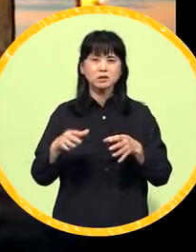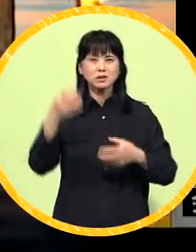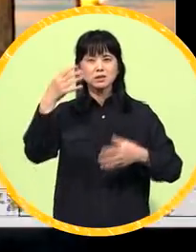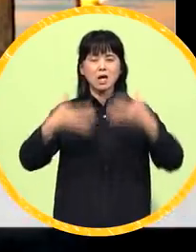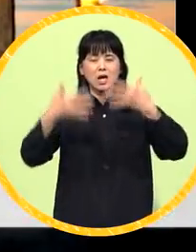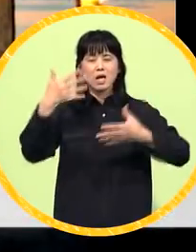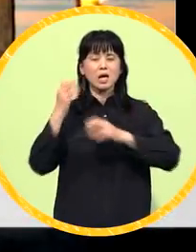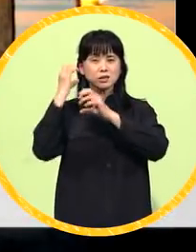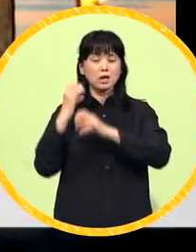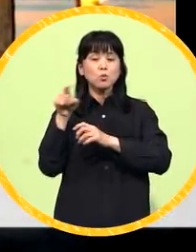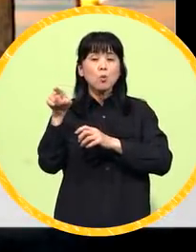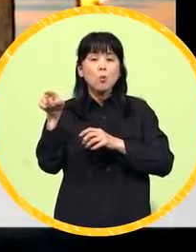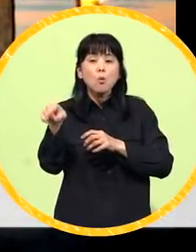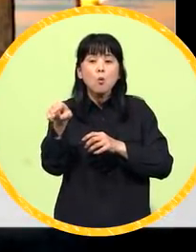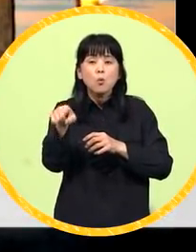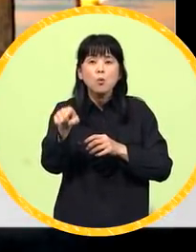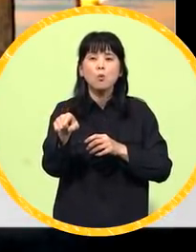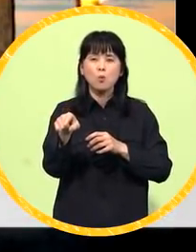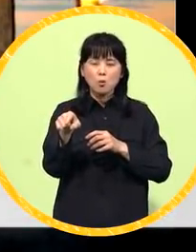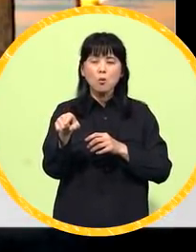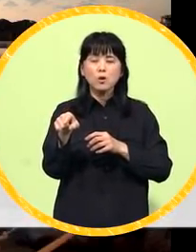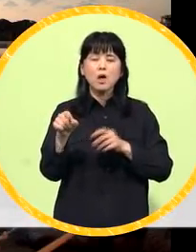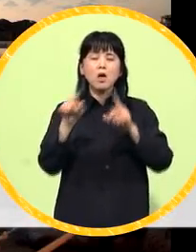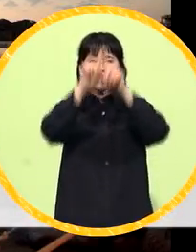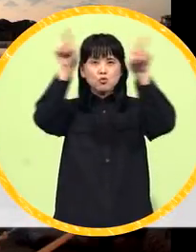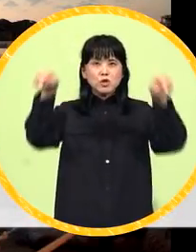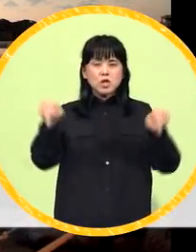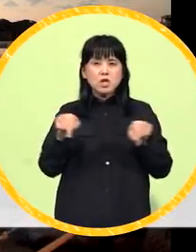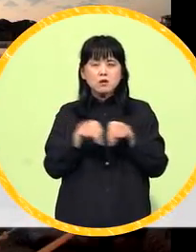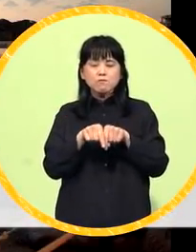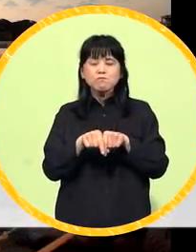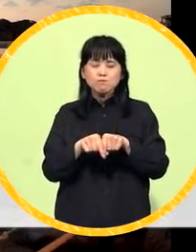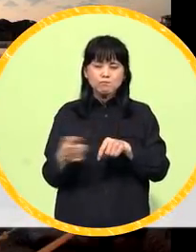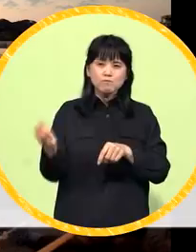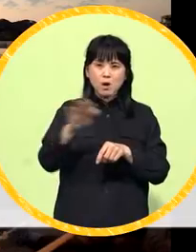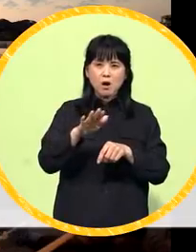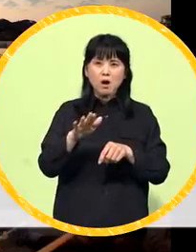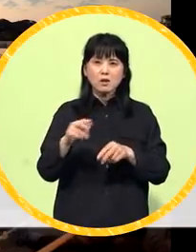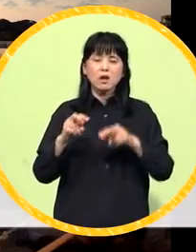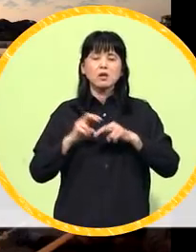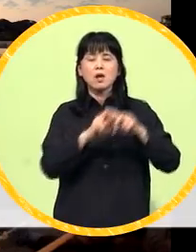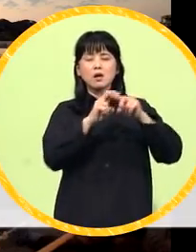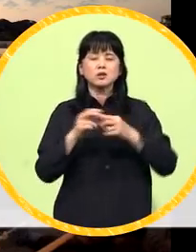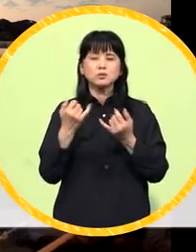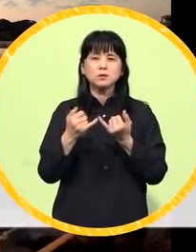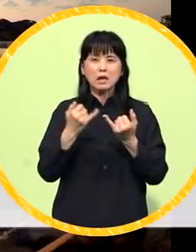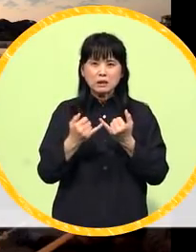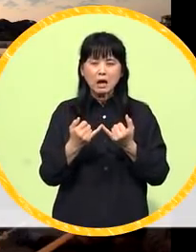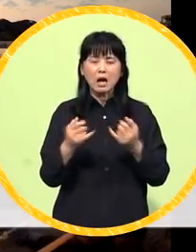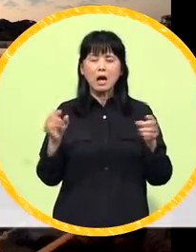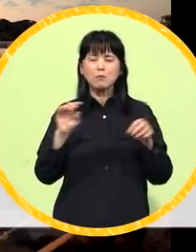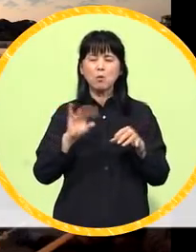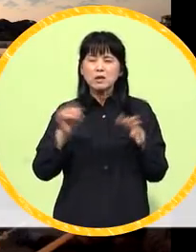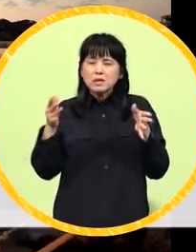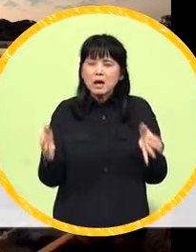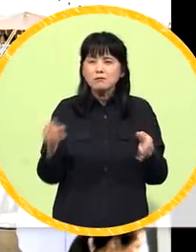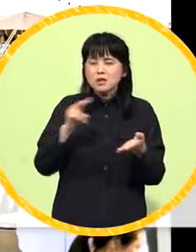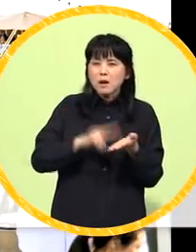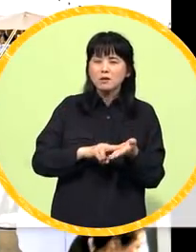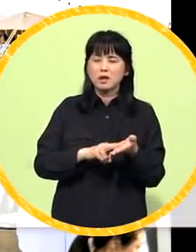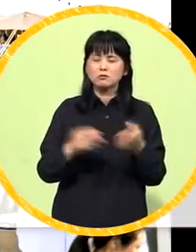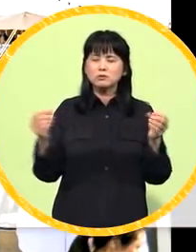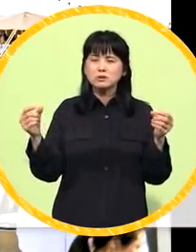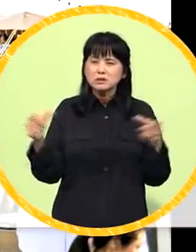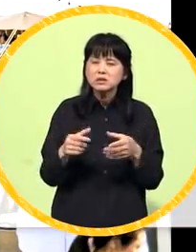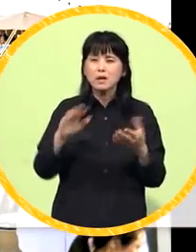グリーウィークにほんとすぐそこの目の前のビーチパワースクリーン立ててでほんとサーカスううっ9時間入れるけどちっちゃい用いた行くぞ